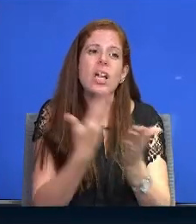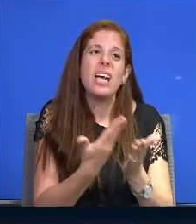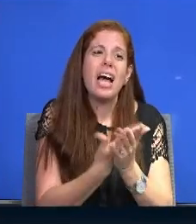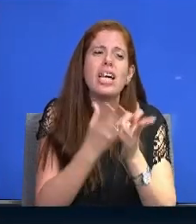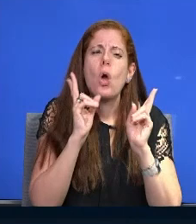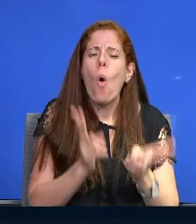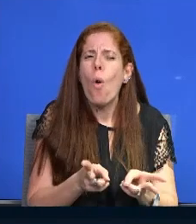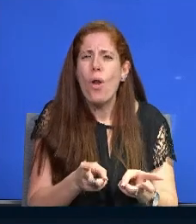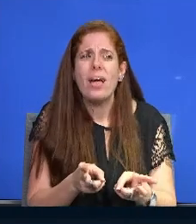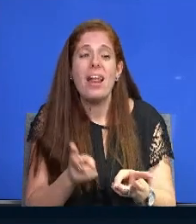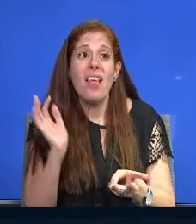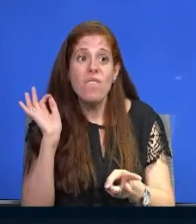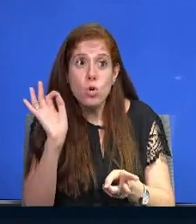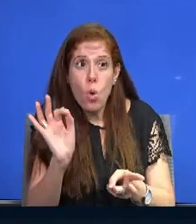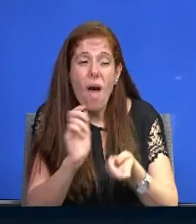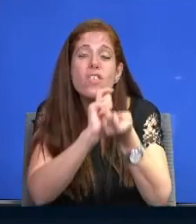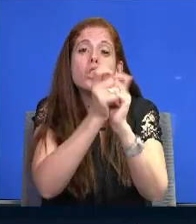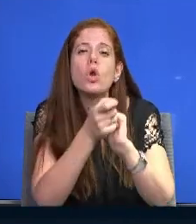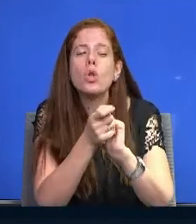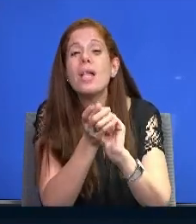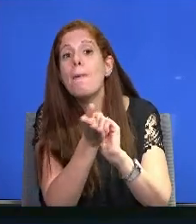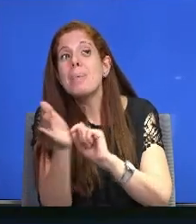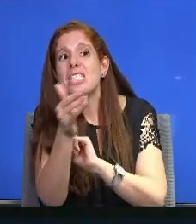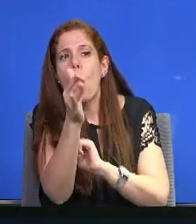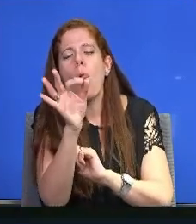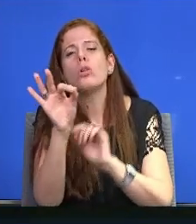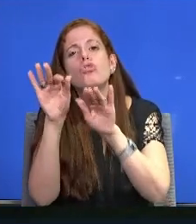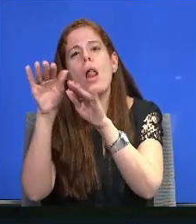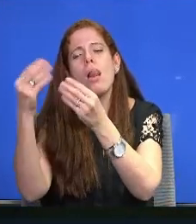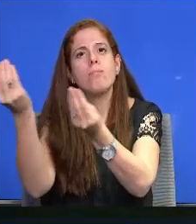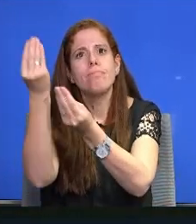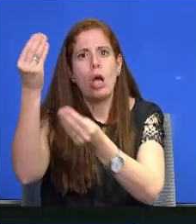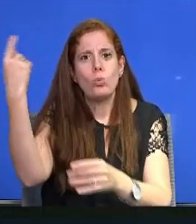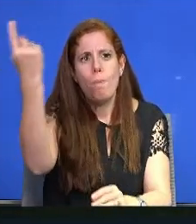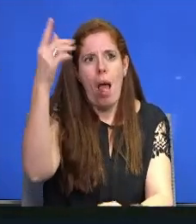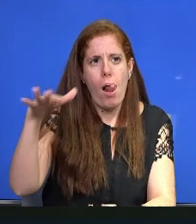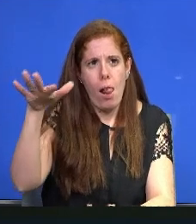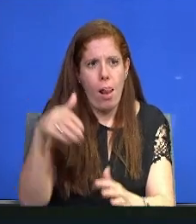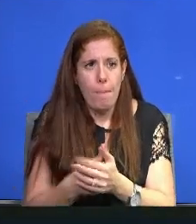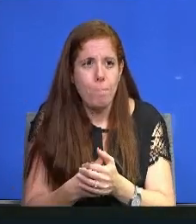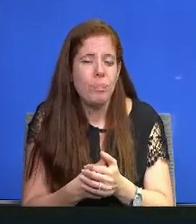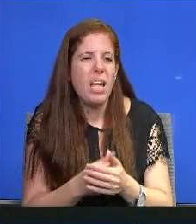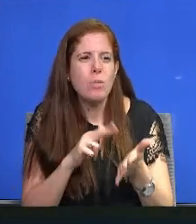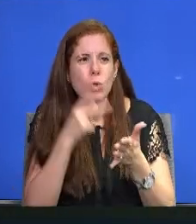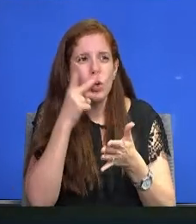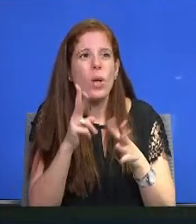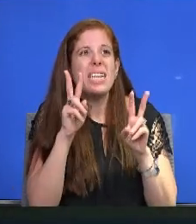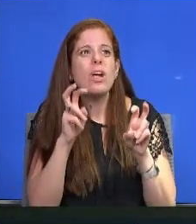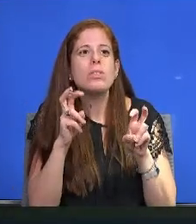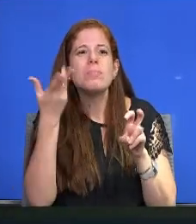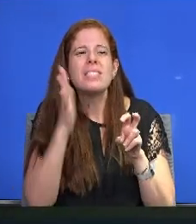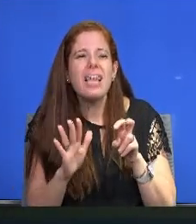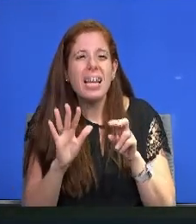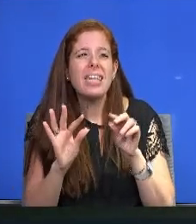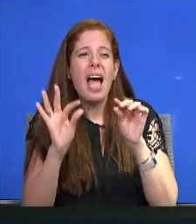autonomously target and alter the orbit of a celestial object. The images look like something out of a movie, a tiny asteroid